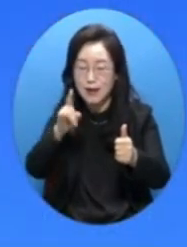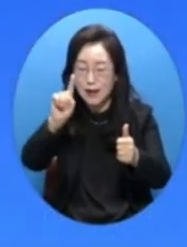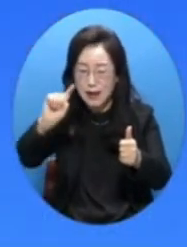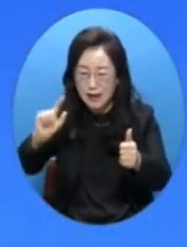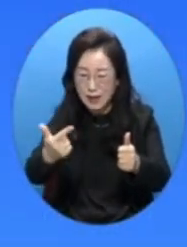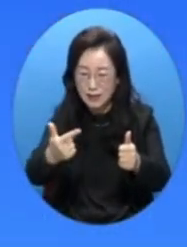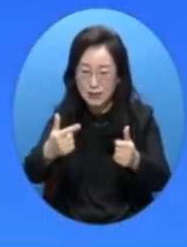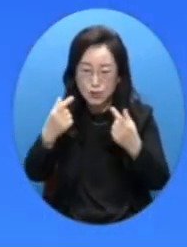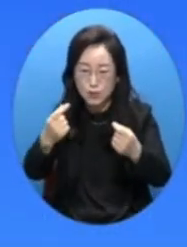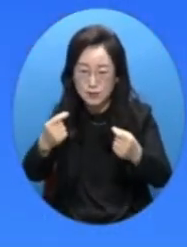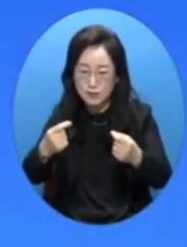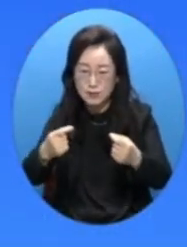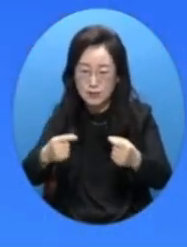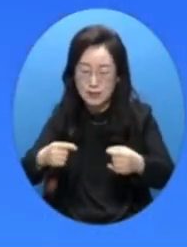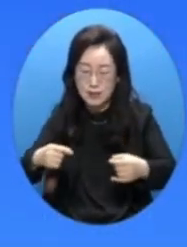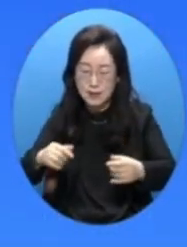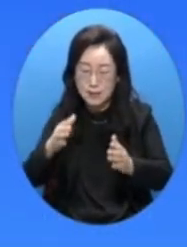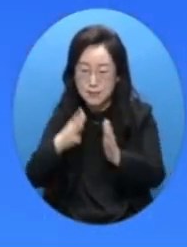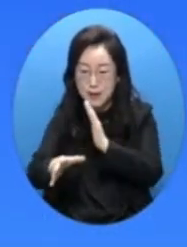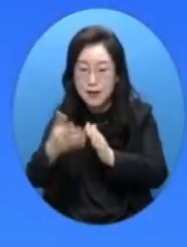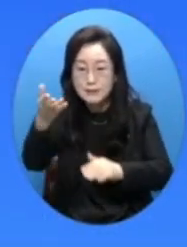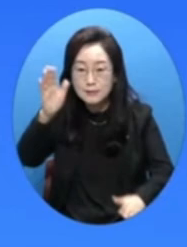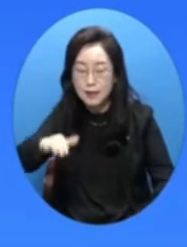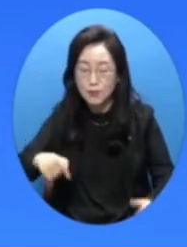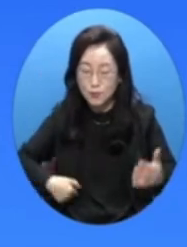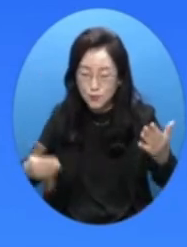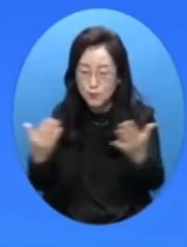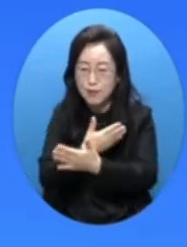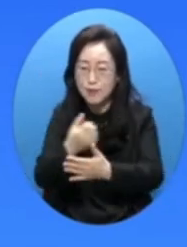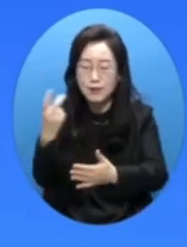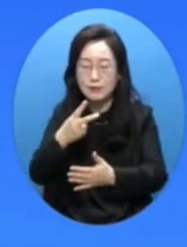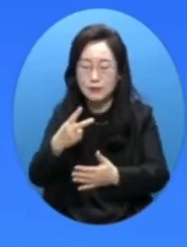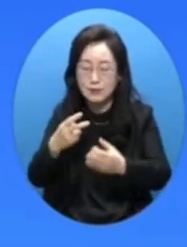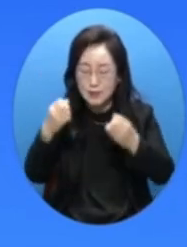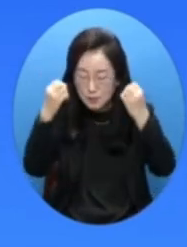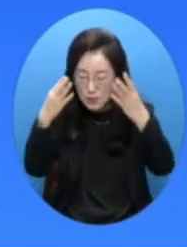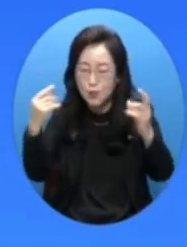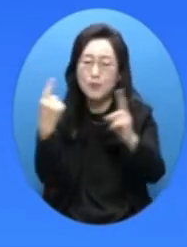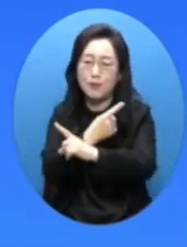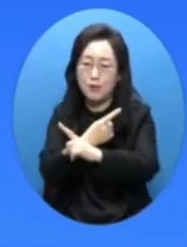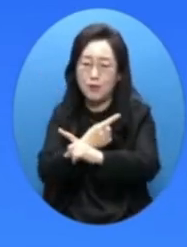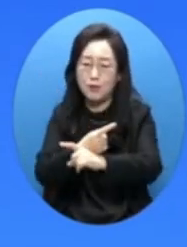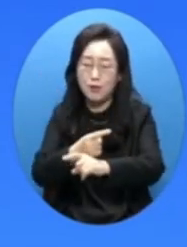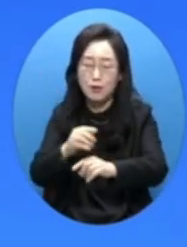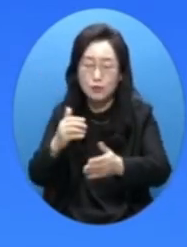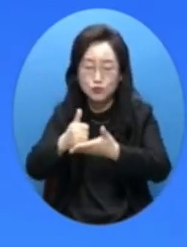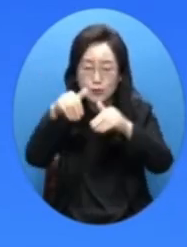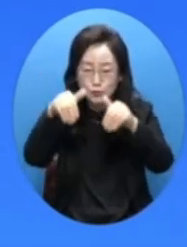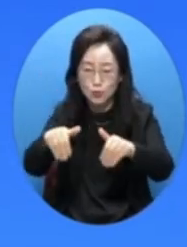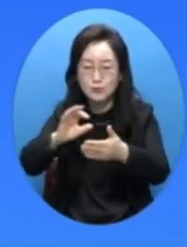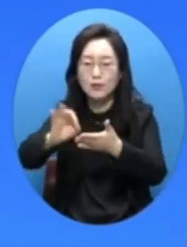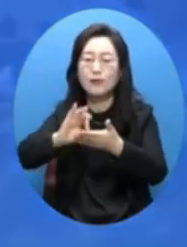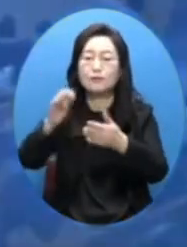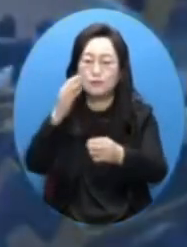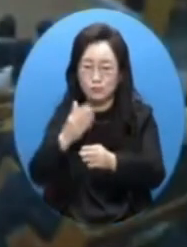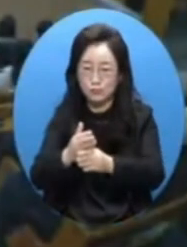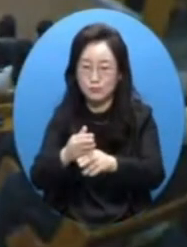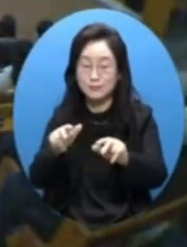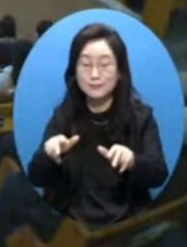살았지만 회개해서 위대한 하나님의 사람으로 주의 종으로 쓰임 받고 있는 것입니다 그가